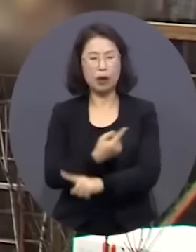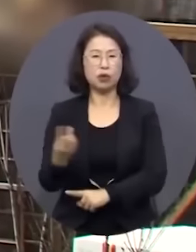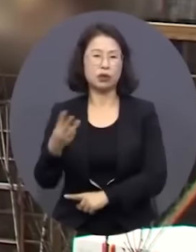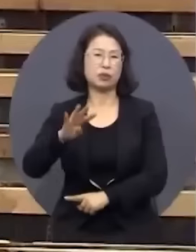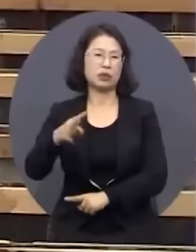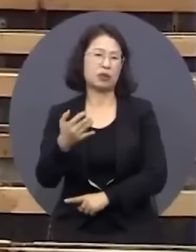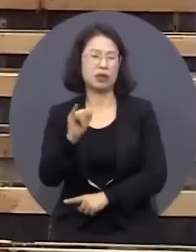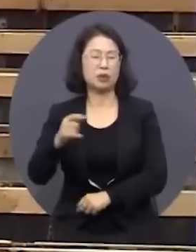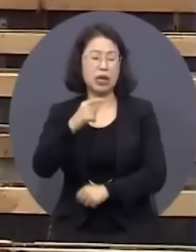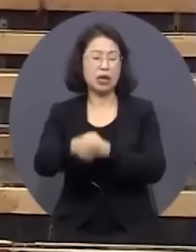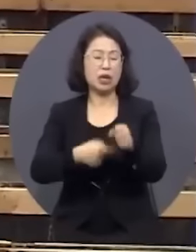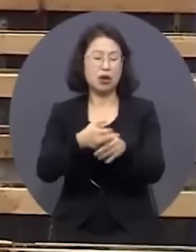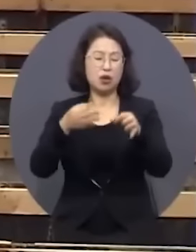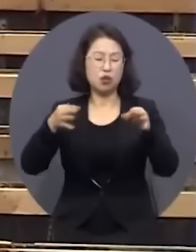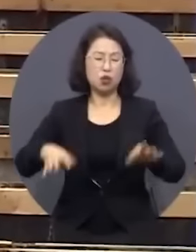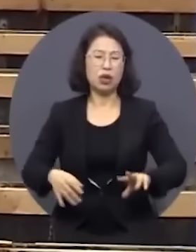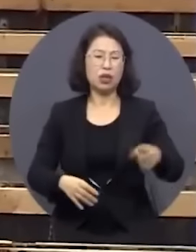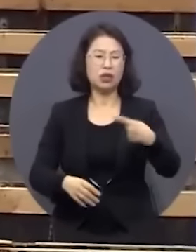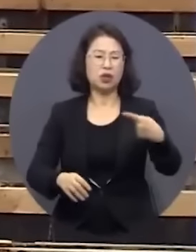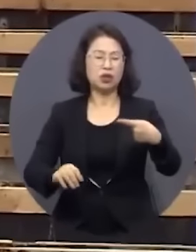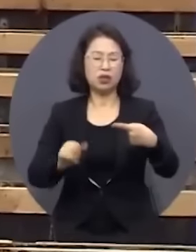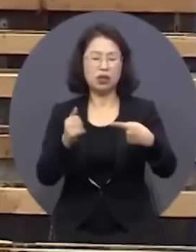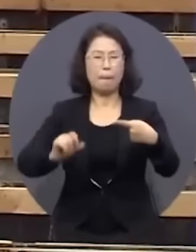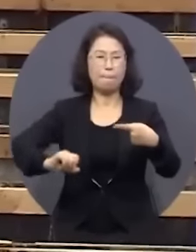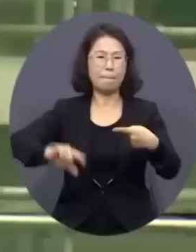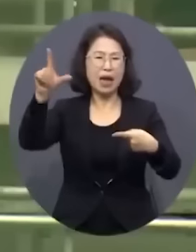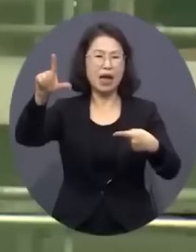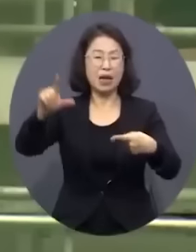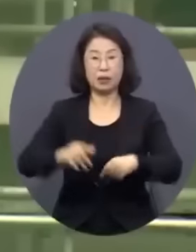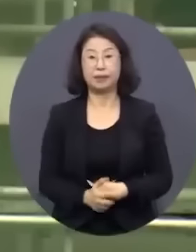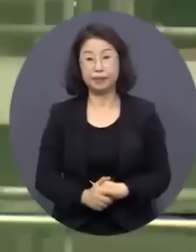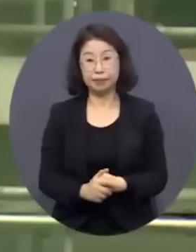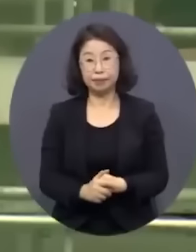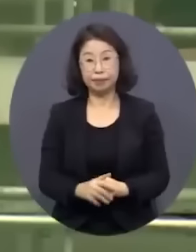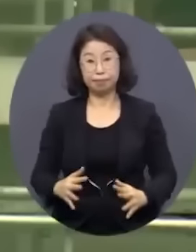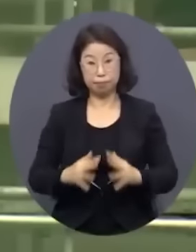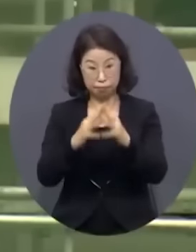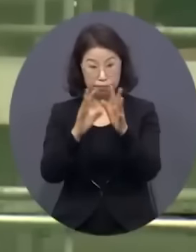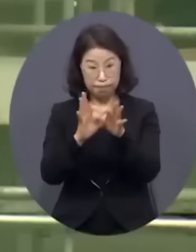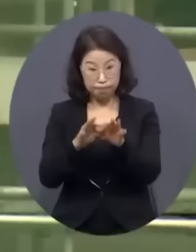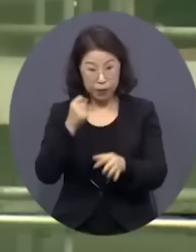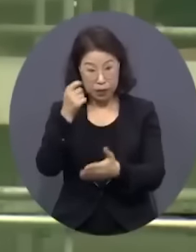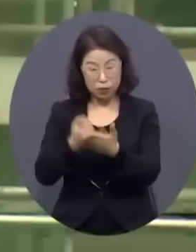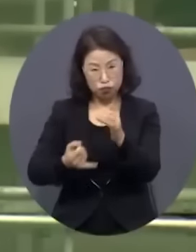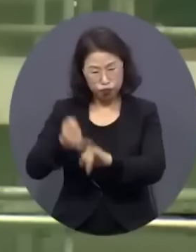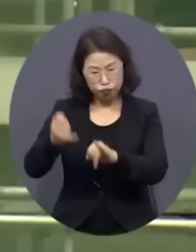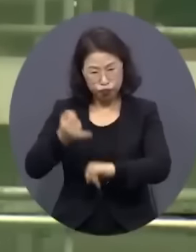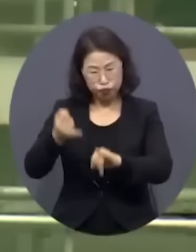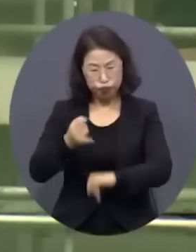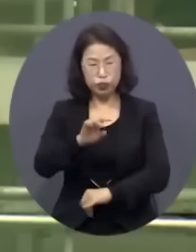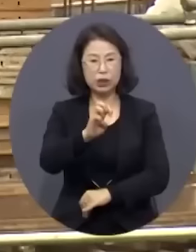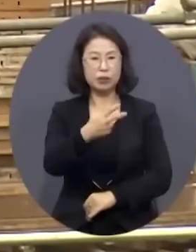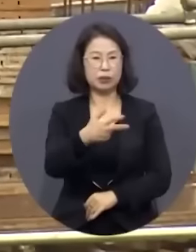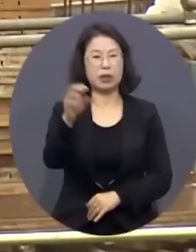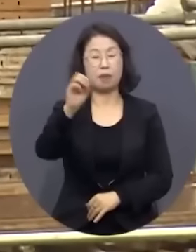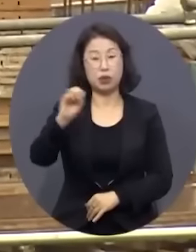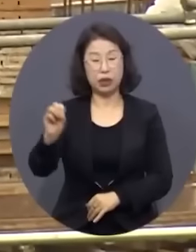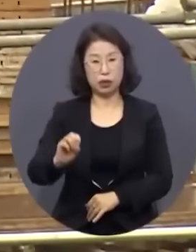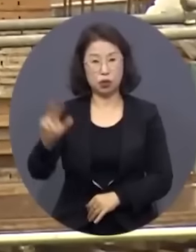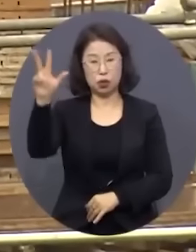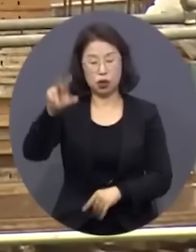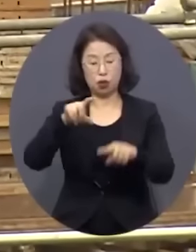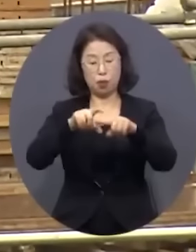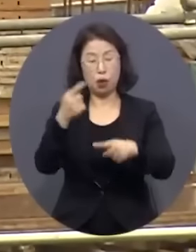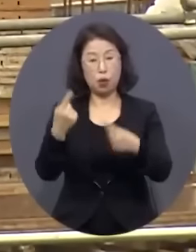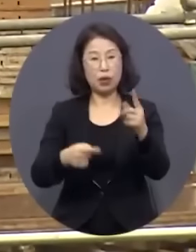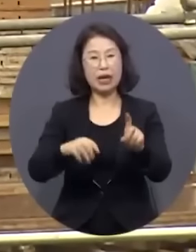명으로 1년 만에 1,000명 가까이 늘었습니다. 특히 건설업 체불임금 비중이 37%로 전국